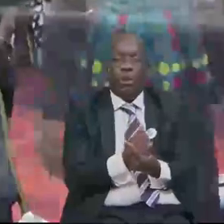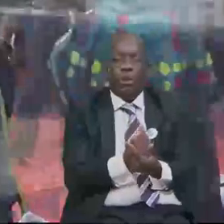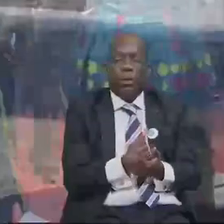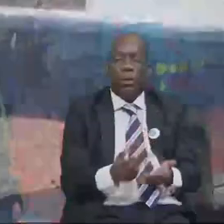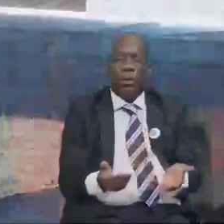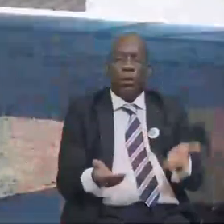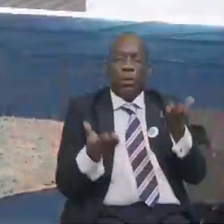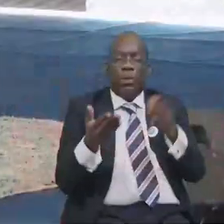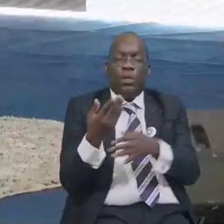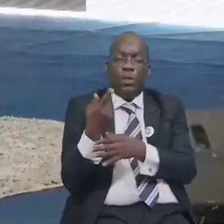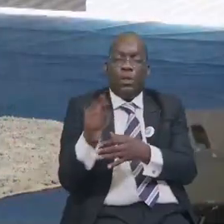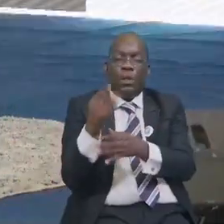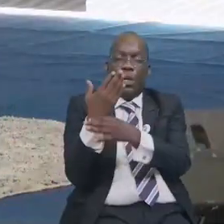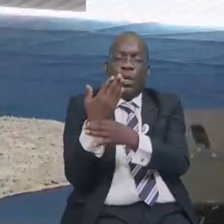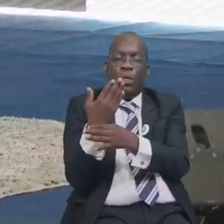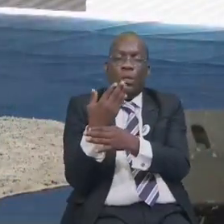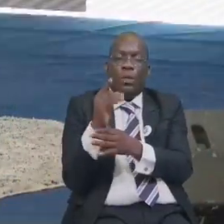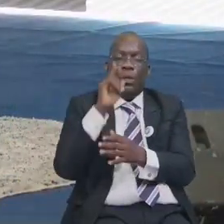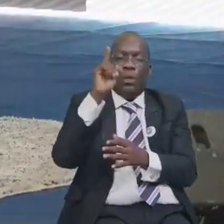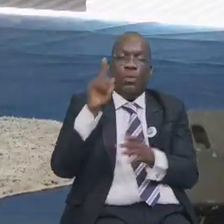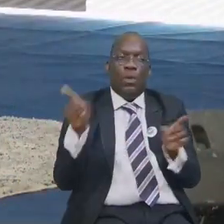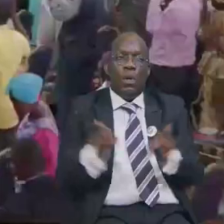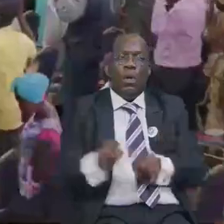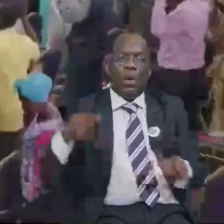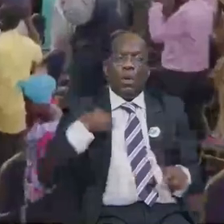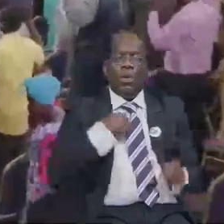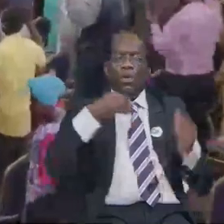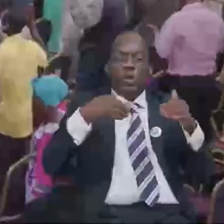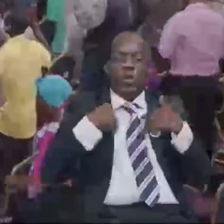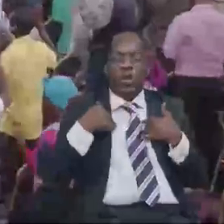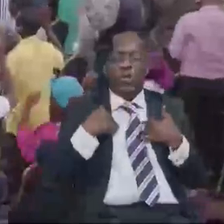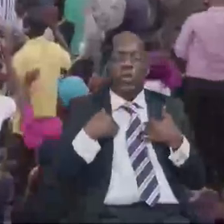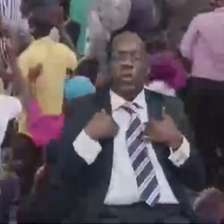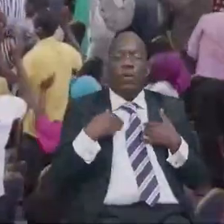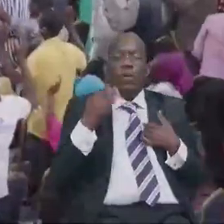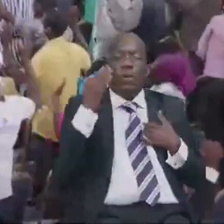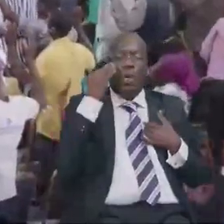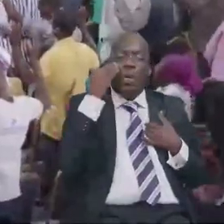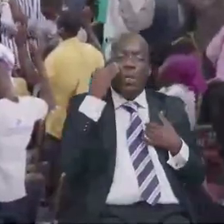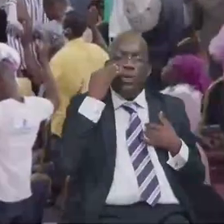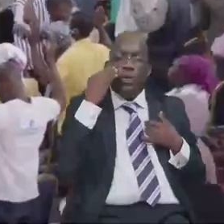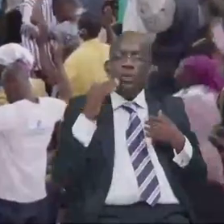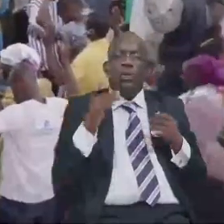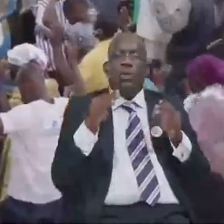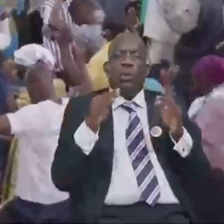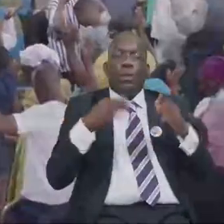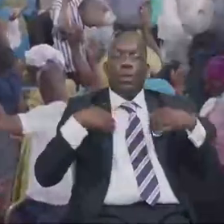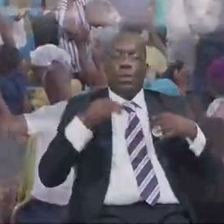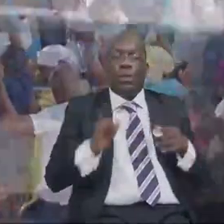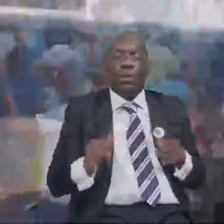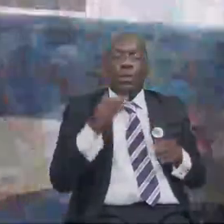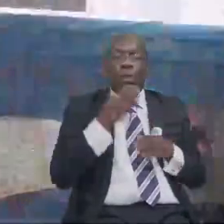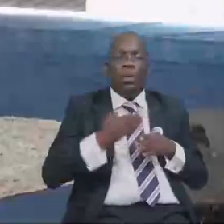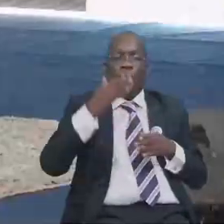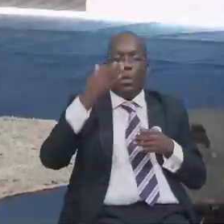Lève cette main-là, comme tu veux recevoir la guérison domestique, la